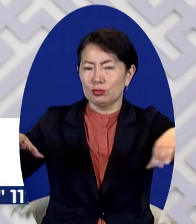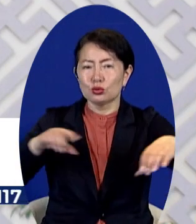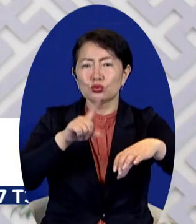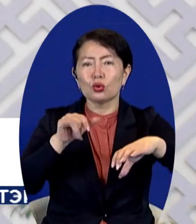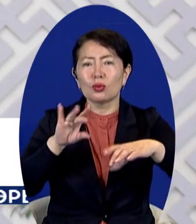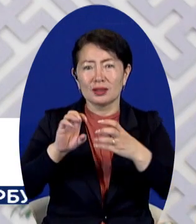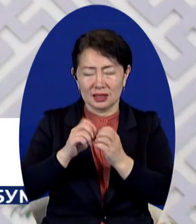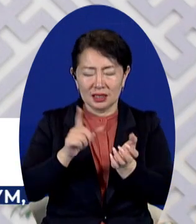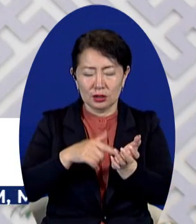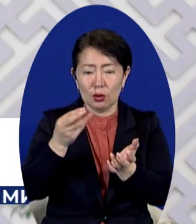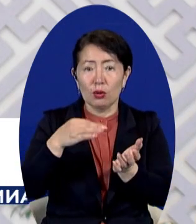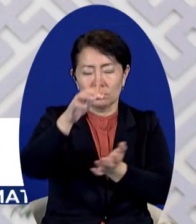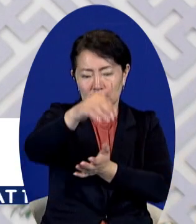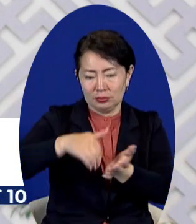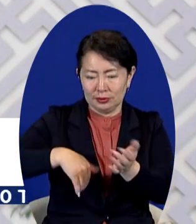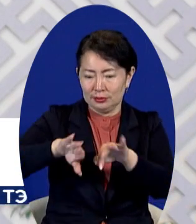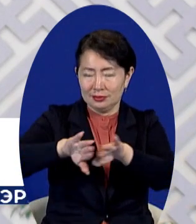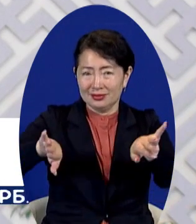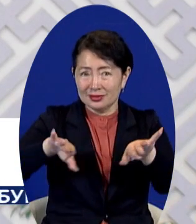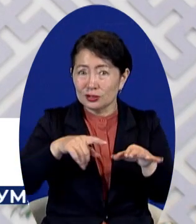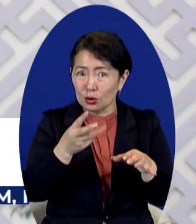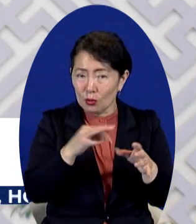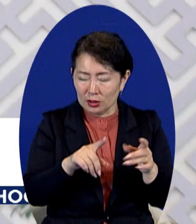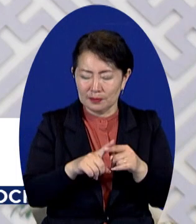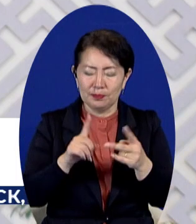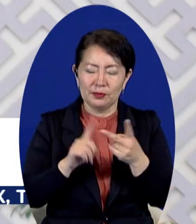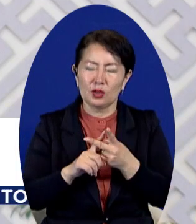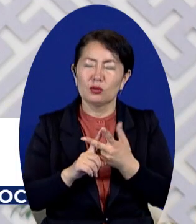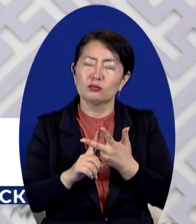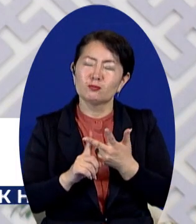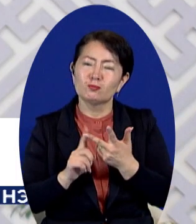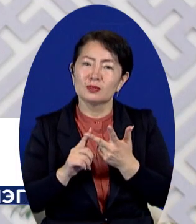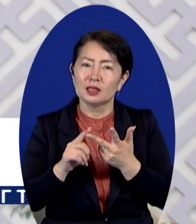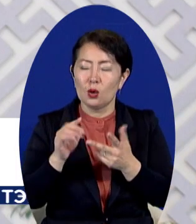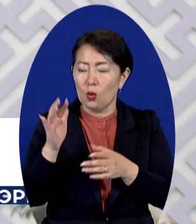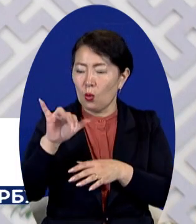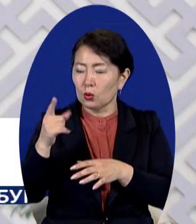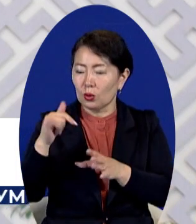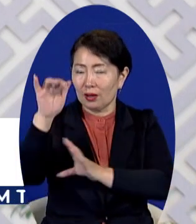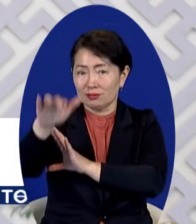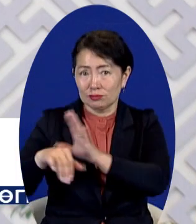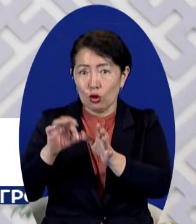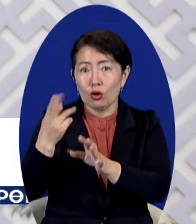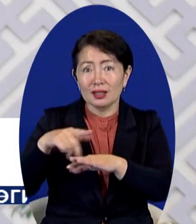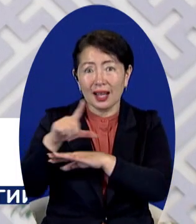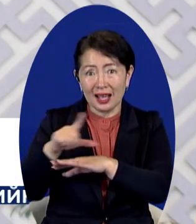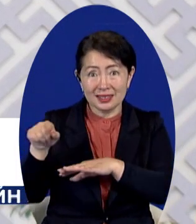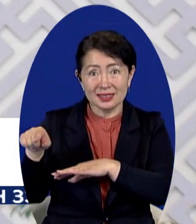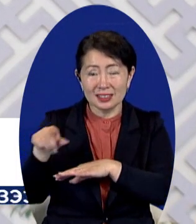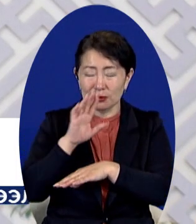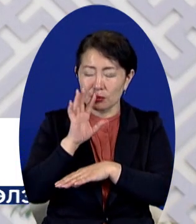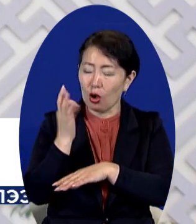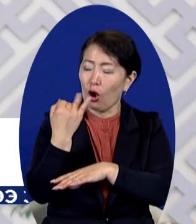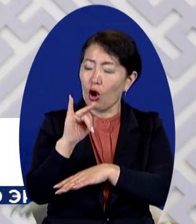ийм талбаад орсон модыг, за нөгөө талаар эсвэртэгийн ачлуудл үхий уул урхаан орд газрын ашиглалтанд ойн